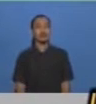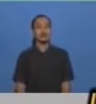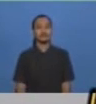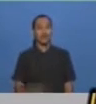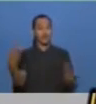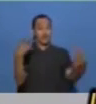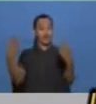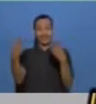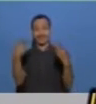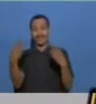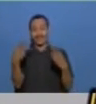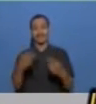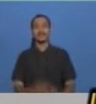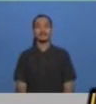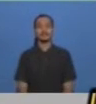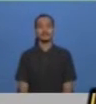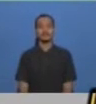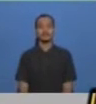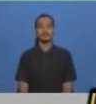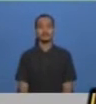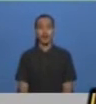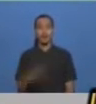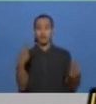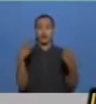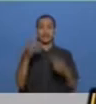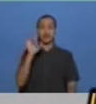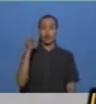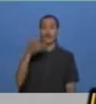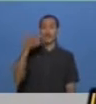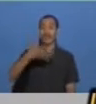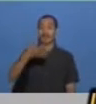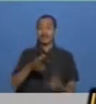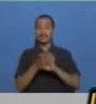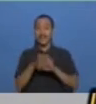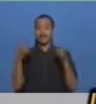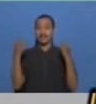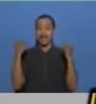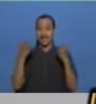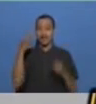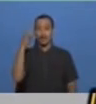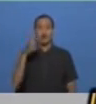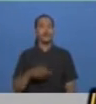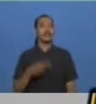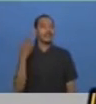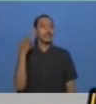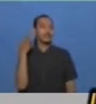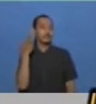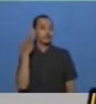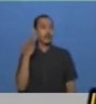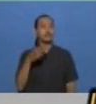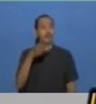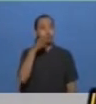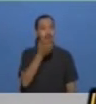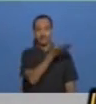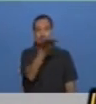para pemirsa dari Jogja TV, Yeah. Salam sehat untuk Ibu Bapak semuanya.